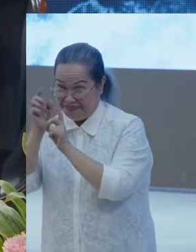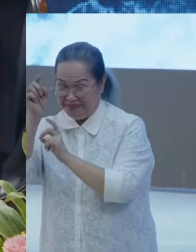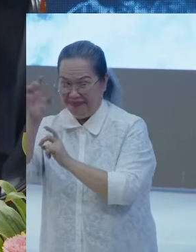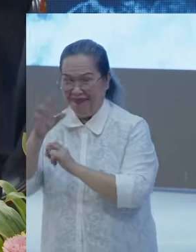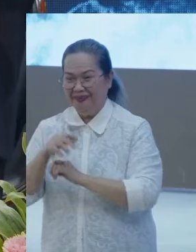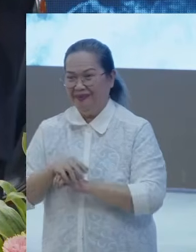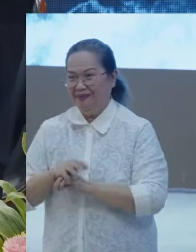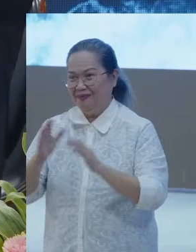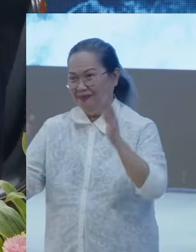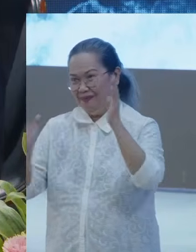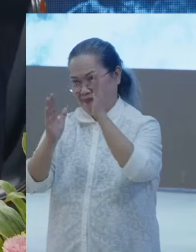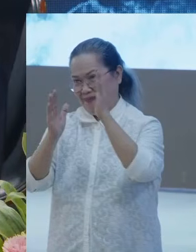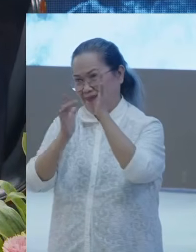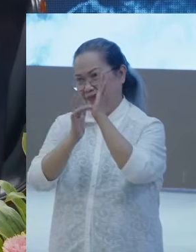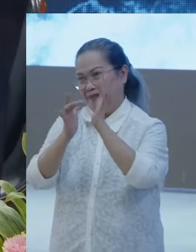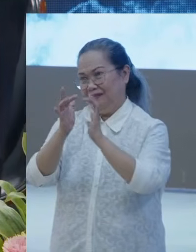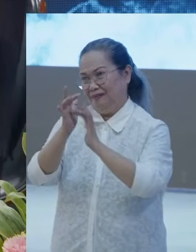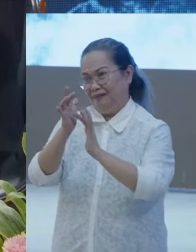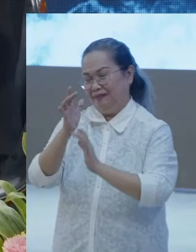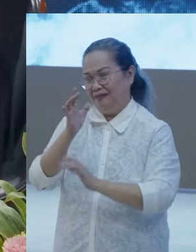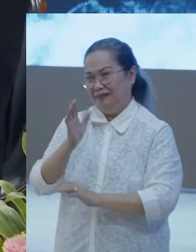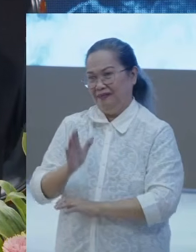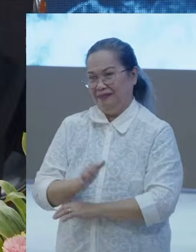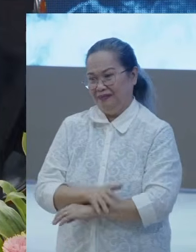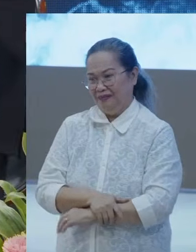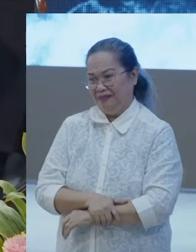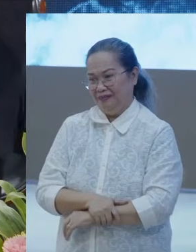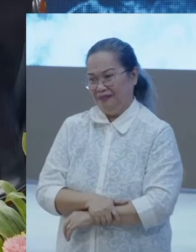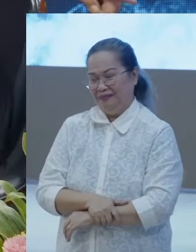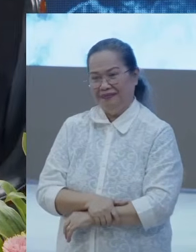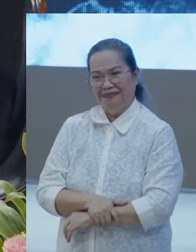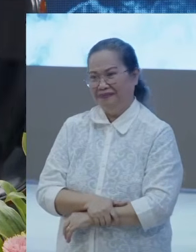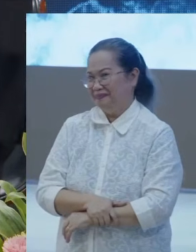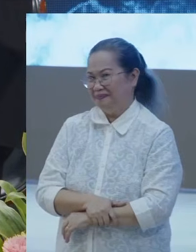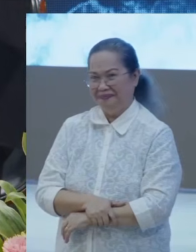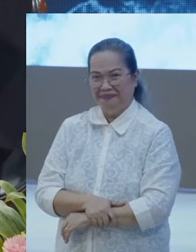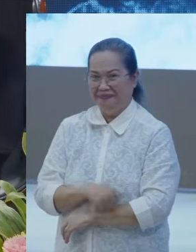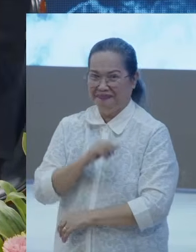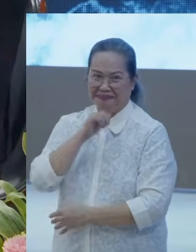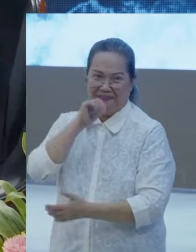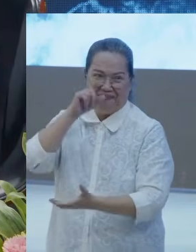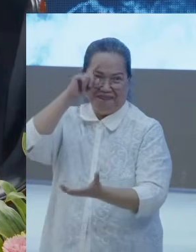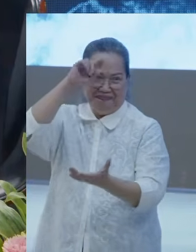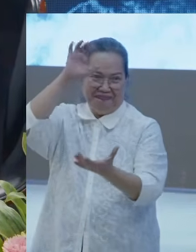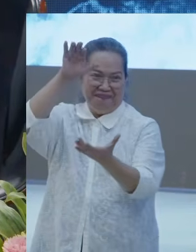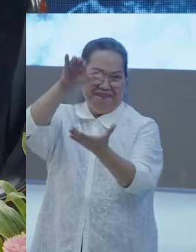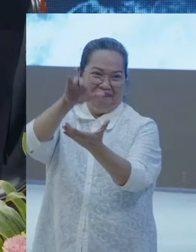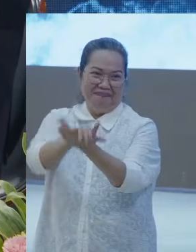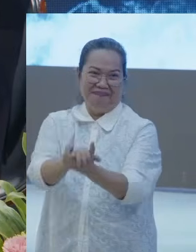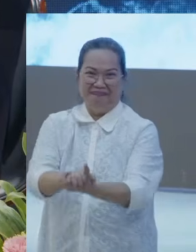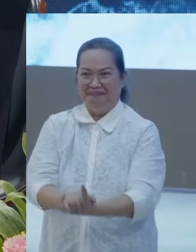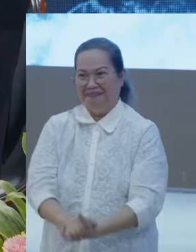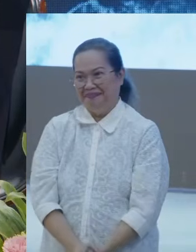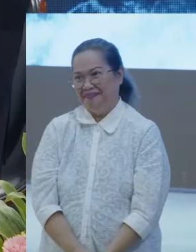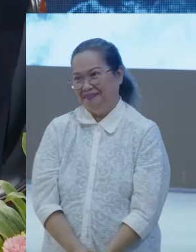kaharap na nila ang tunay na Mesiyas, kahit na siya ay nabuhay na maguli, hindi pa rin sila naniwala.